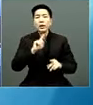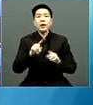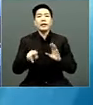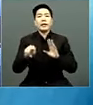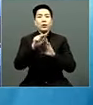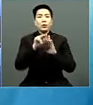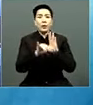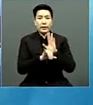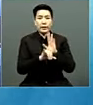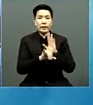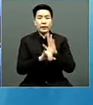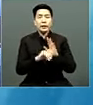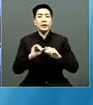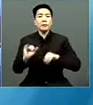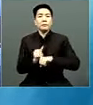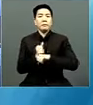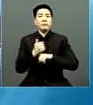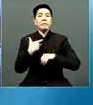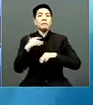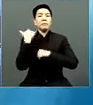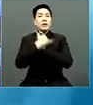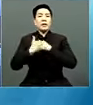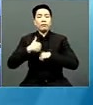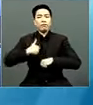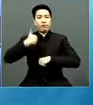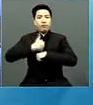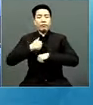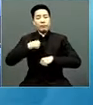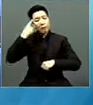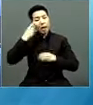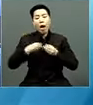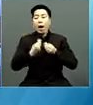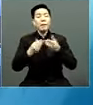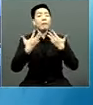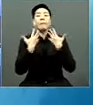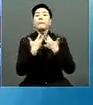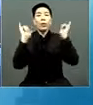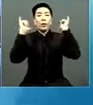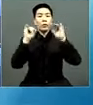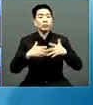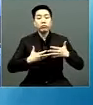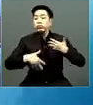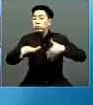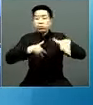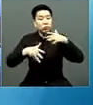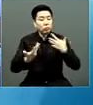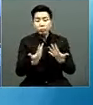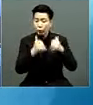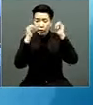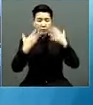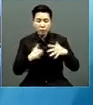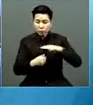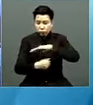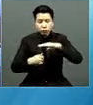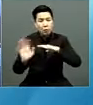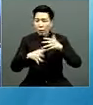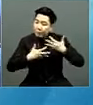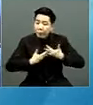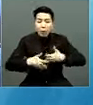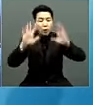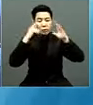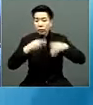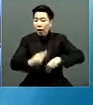ายของทางผู้นำประเทศก็คือก็ให้มีการเปิดเสรีในเรื่องของทางด้านการค้าการขายนะ